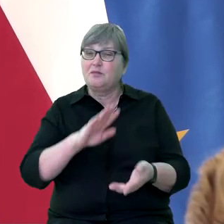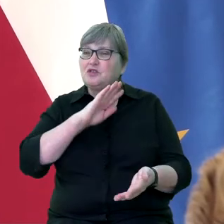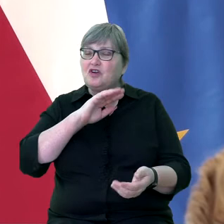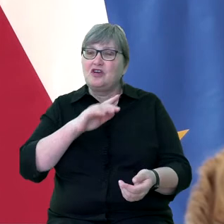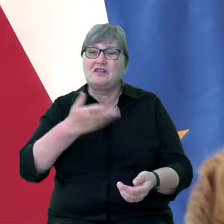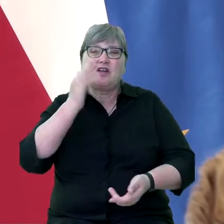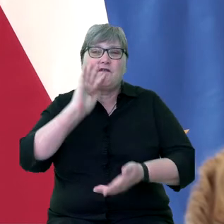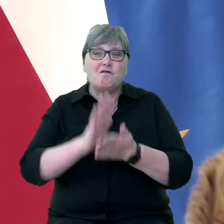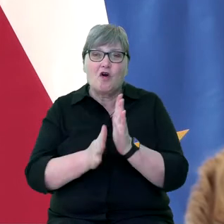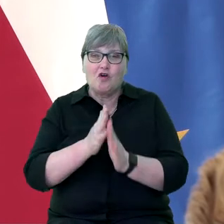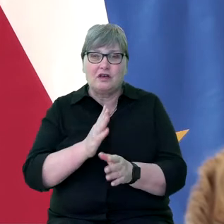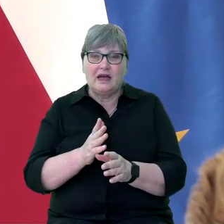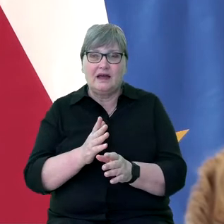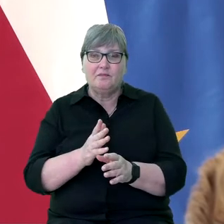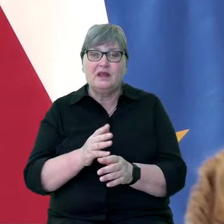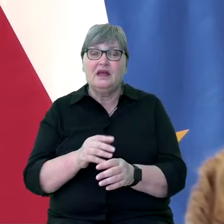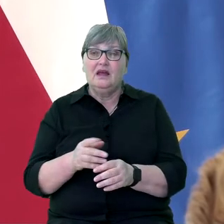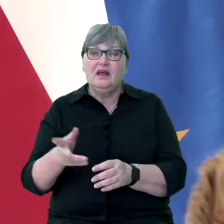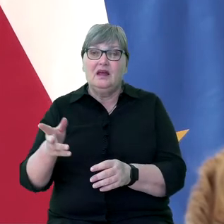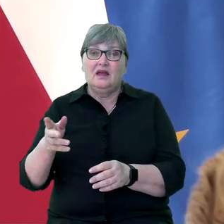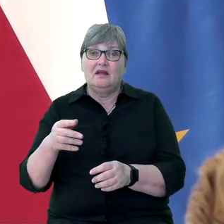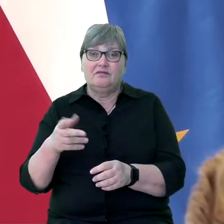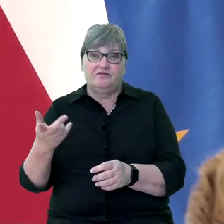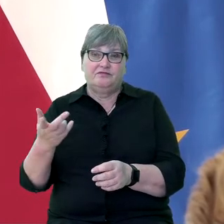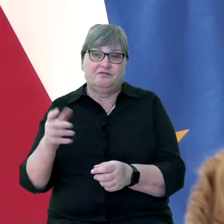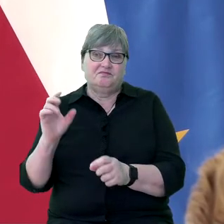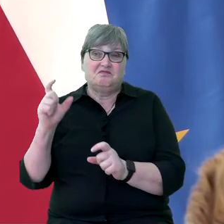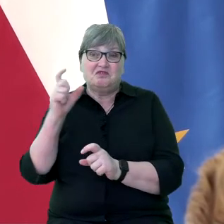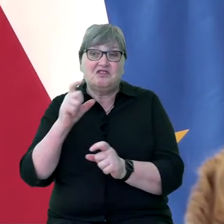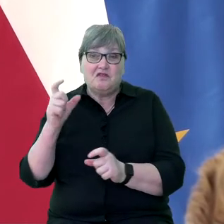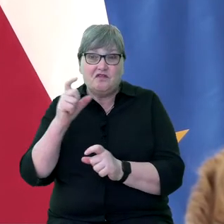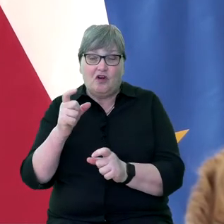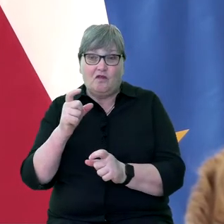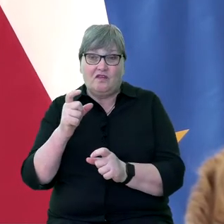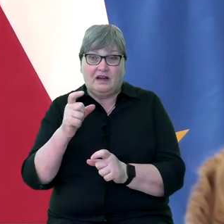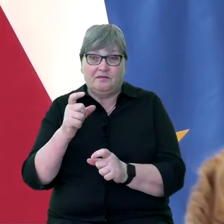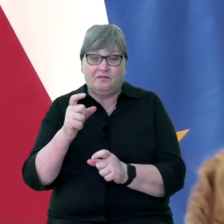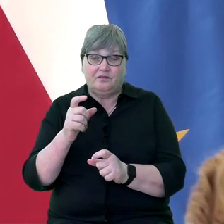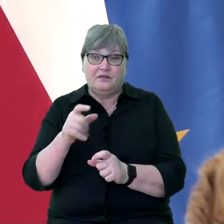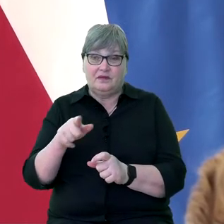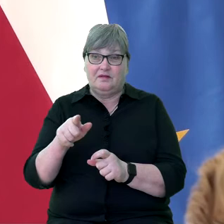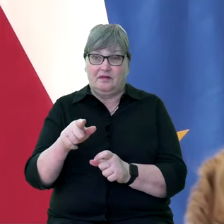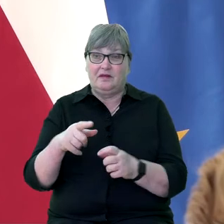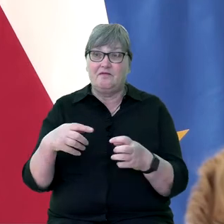prowadzonej w sieci i groźnych dla bezpieczeństwa państwa cyberataków.